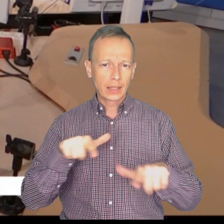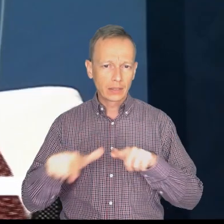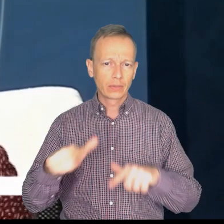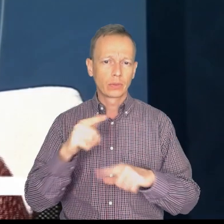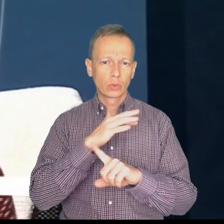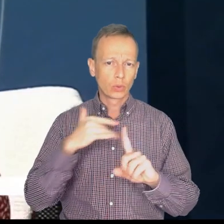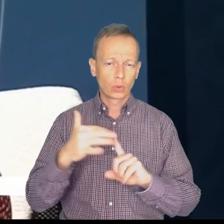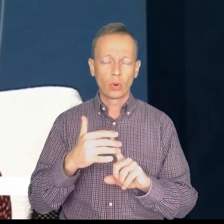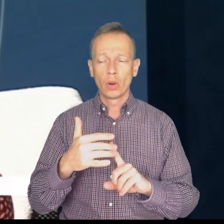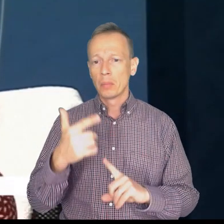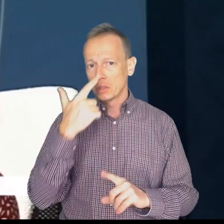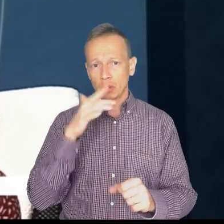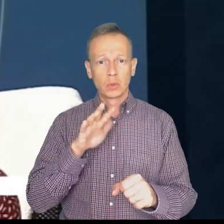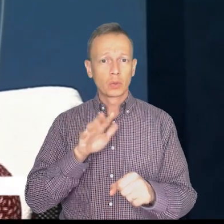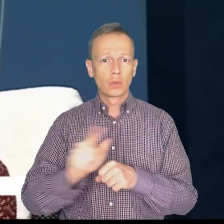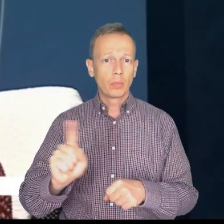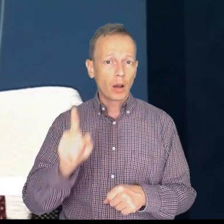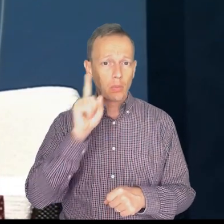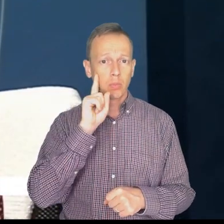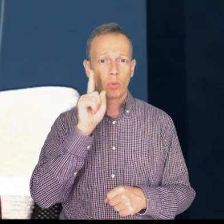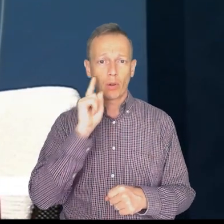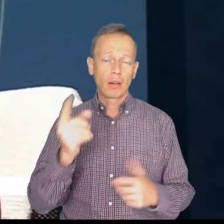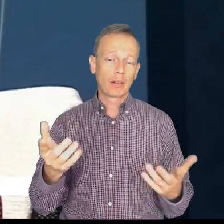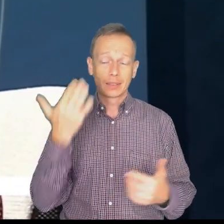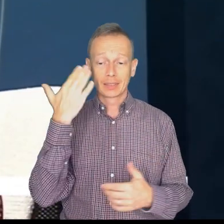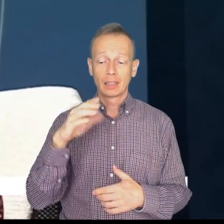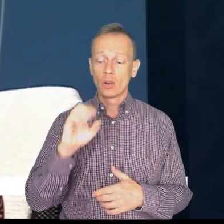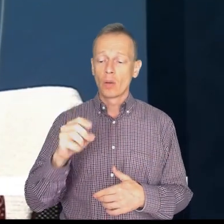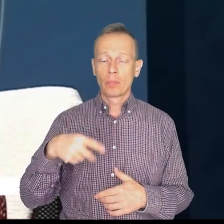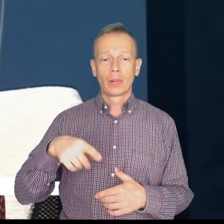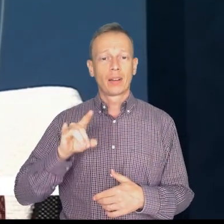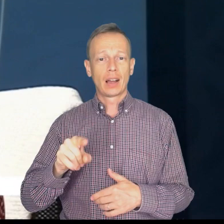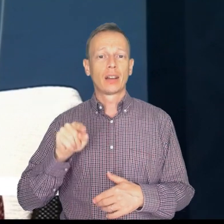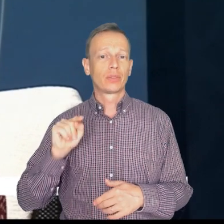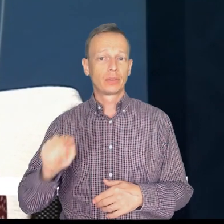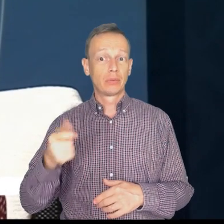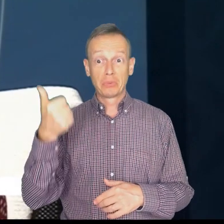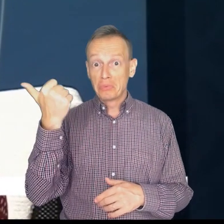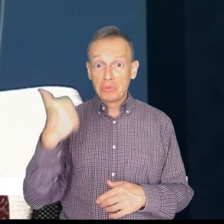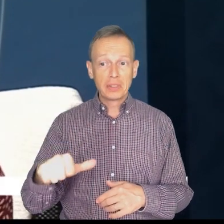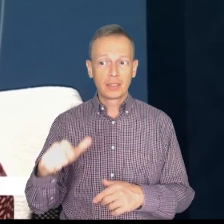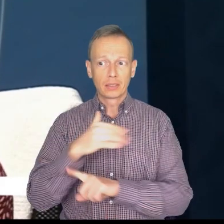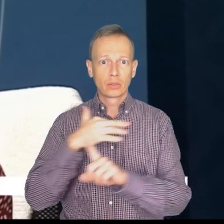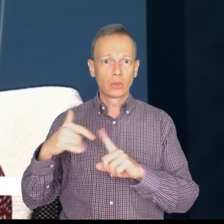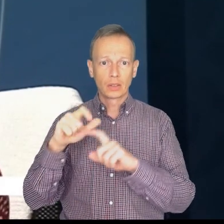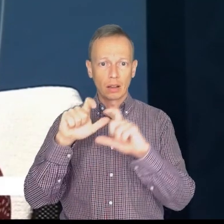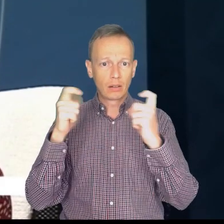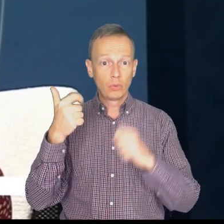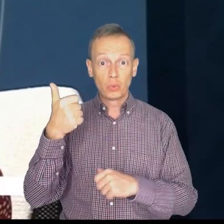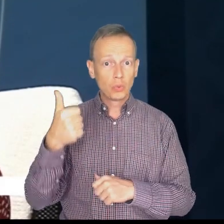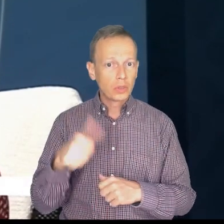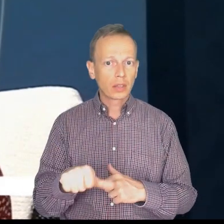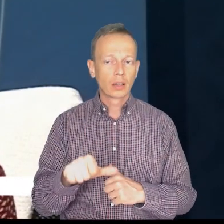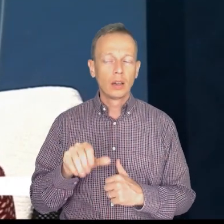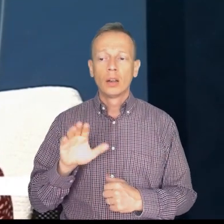pas à résoudre les problèmes, bien entendu, puisque l'OPH est le seul opérateur social. Et donc il a, si vous